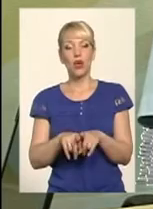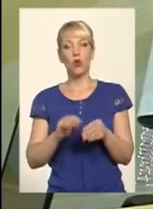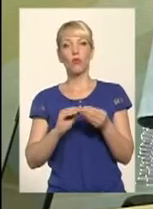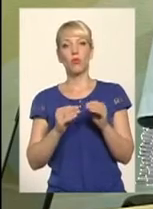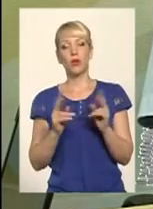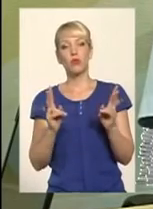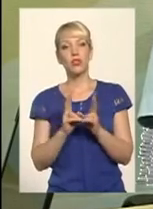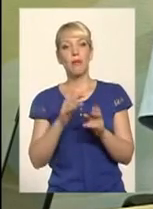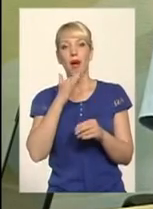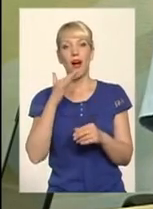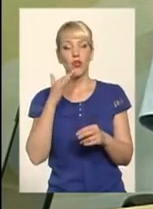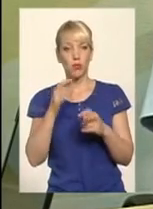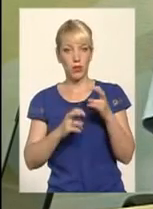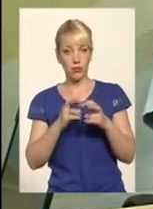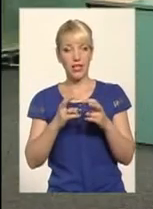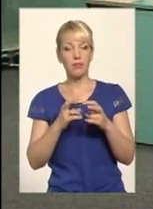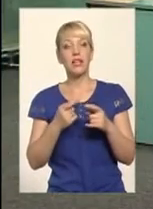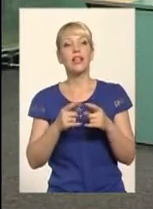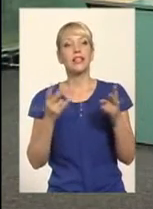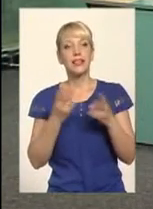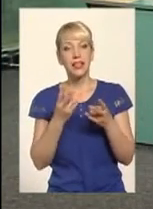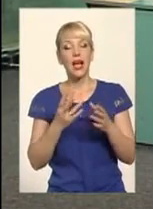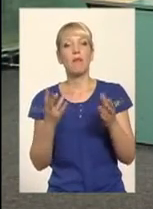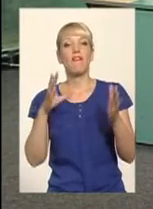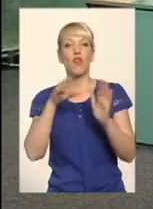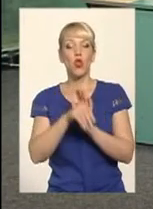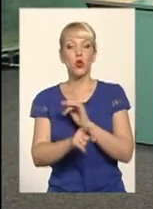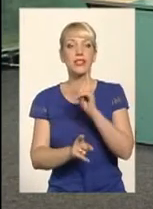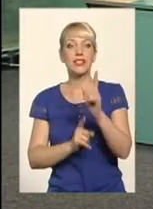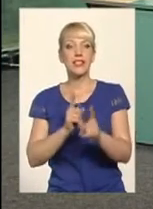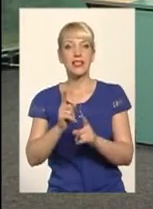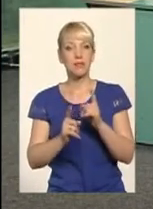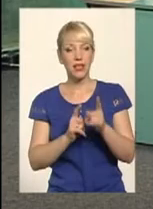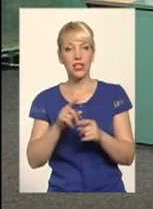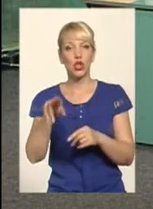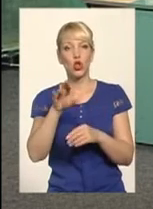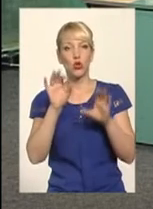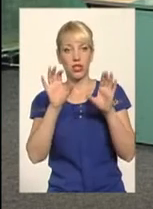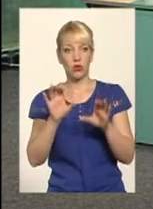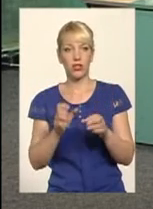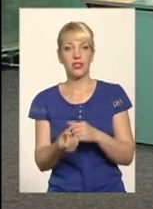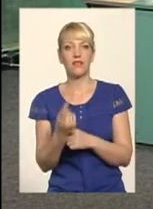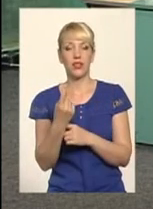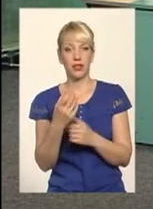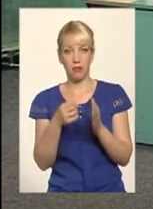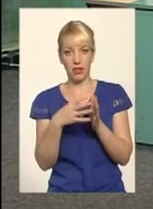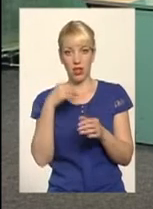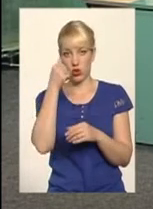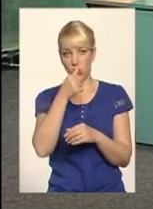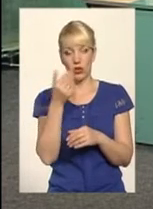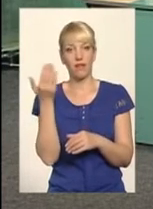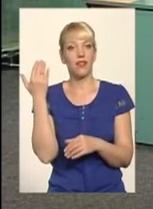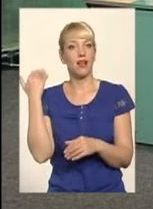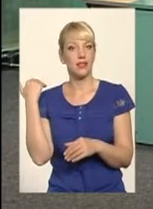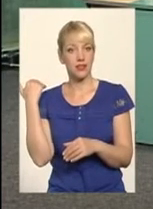стикнутися. Тобто, по суті, треба нині вносити зміни до законодавства? Я вважаю, що так. Тому що закон не повинен мати, ну звідки 15 років назад могло підприємство